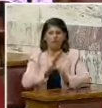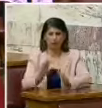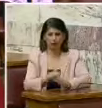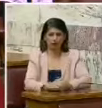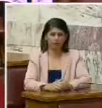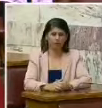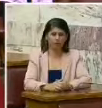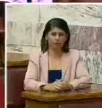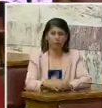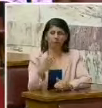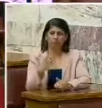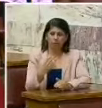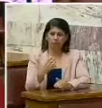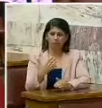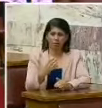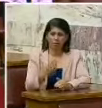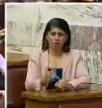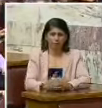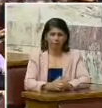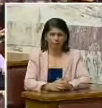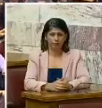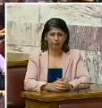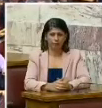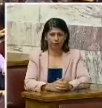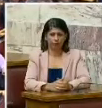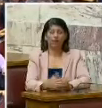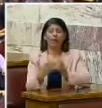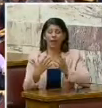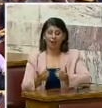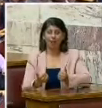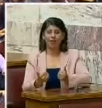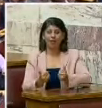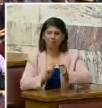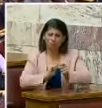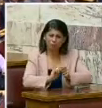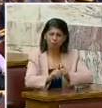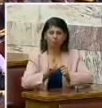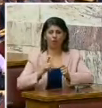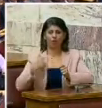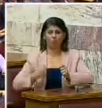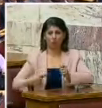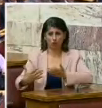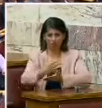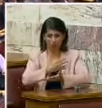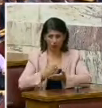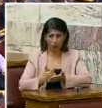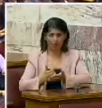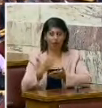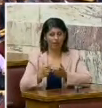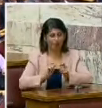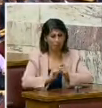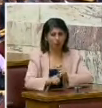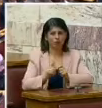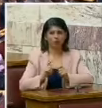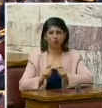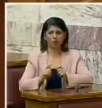Έχετε υπονομεύσει τα... Παρακαλώ. Έχετε υπονομεύσει τα δημόσια έσοδα και έχετε υπονομεύσει και την ευρωστία